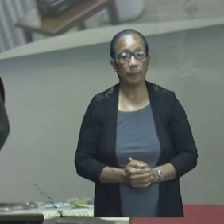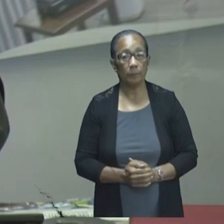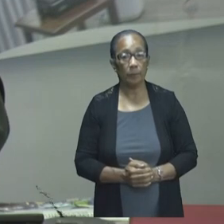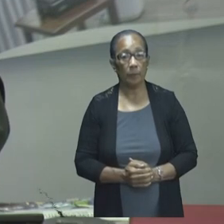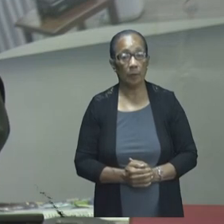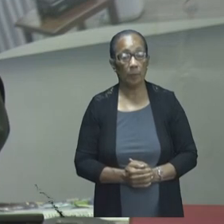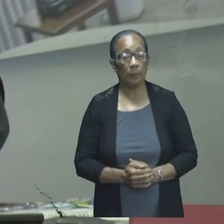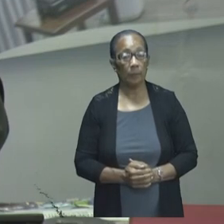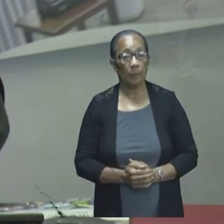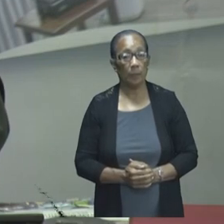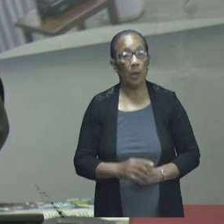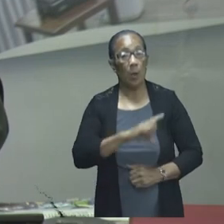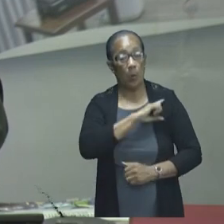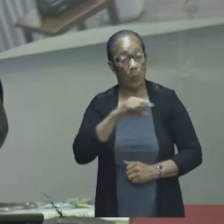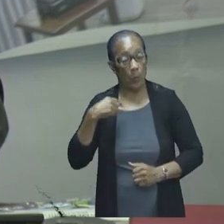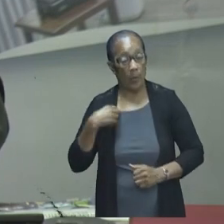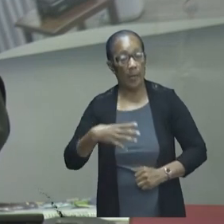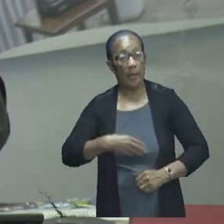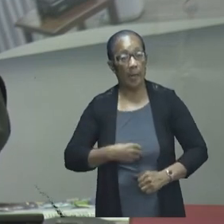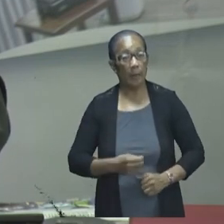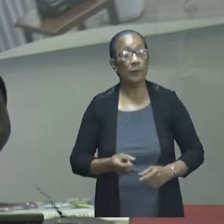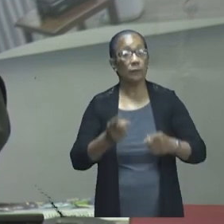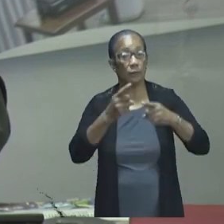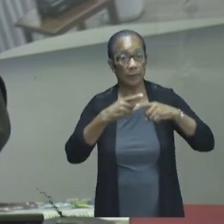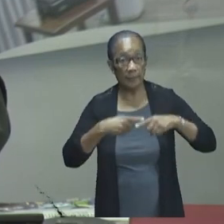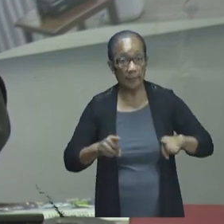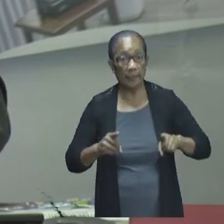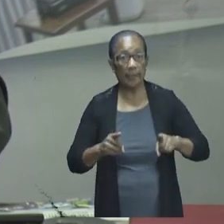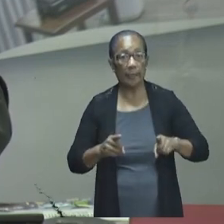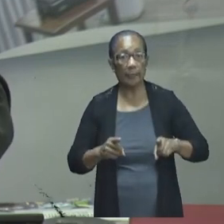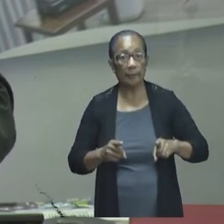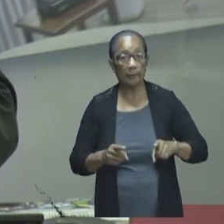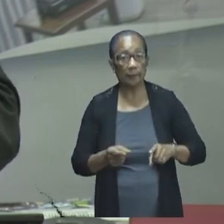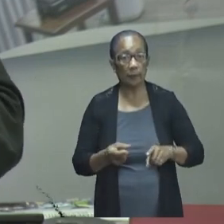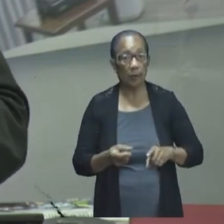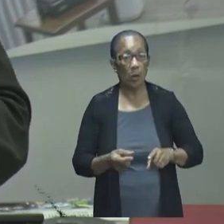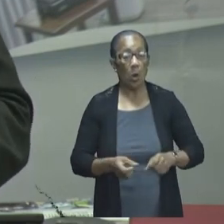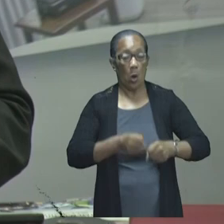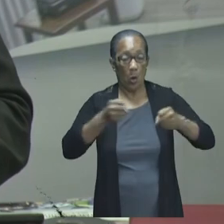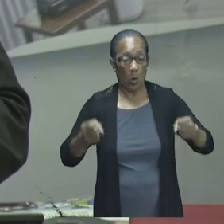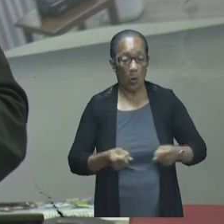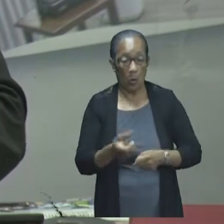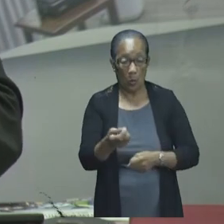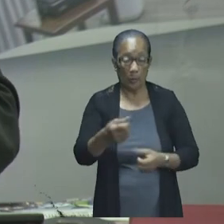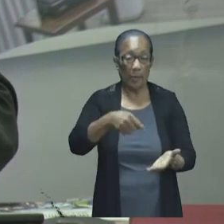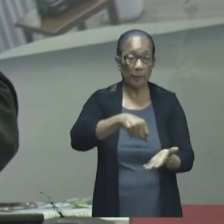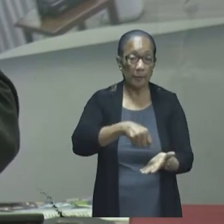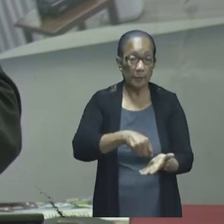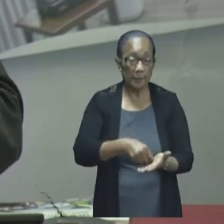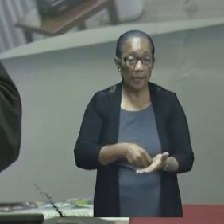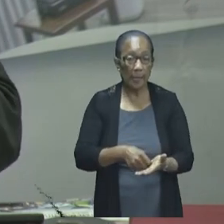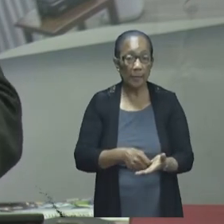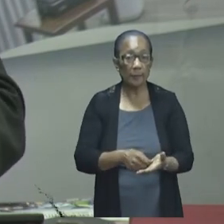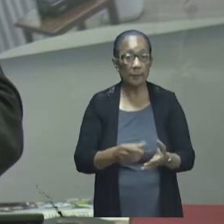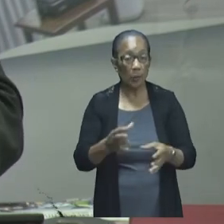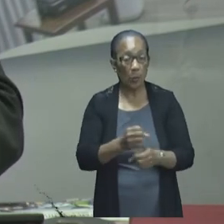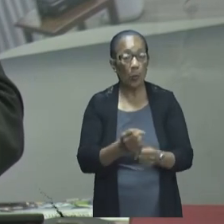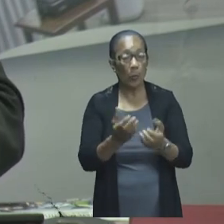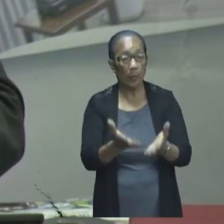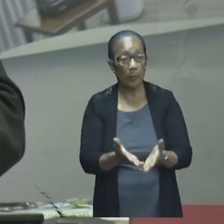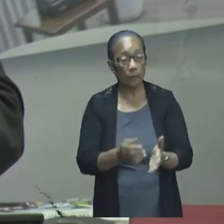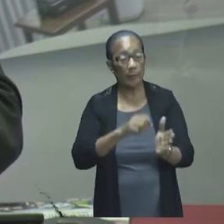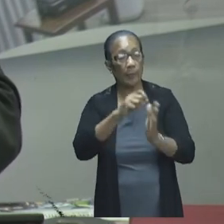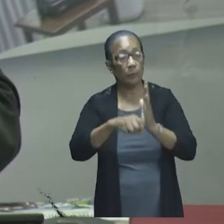dus we hebben verschillende door naar een doen organisaties die dan financiële middelen ter beschikking zijn van uitvoeren van de